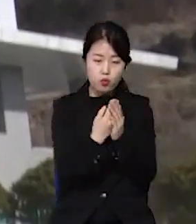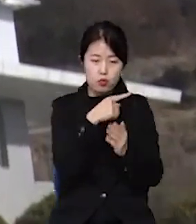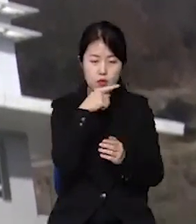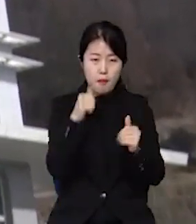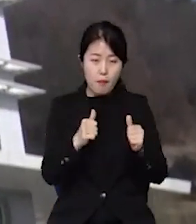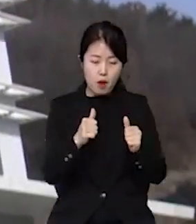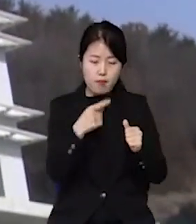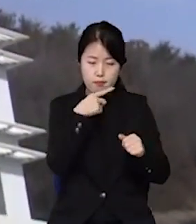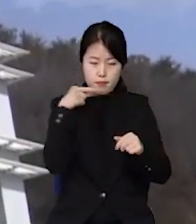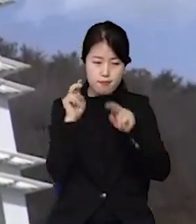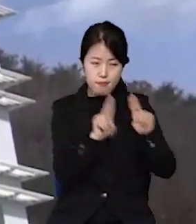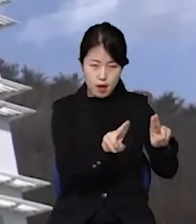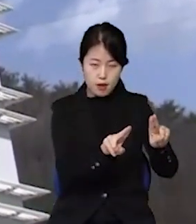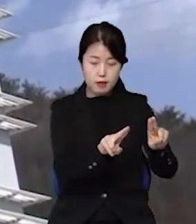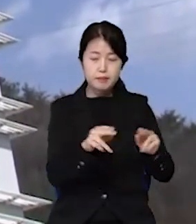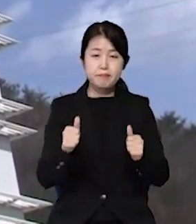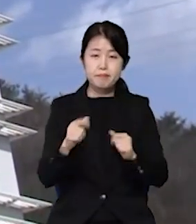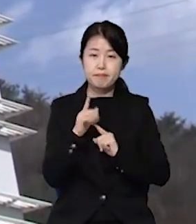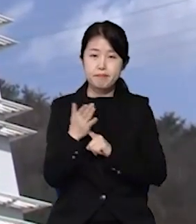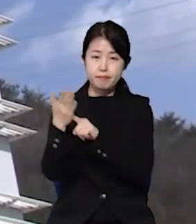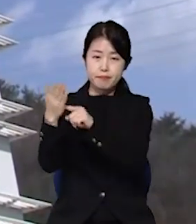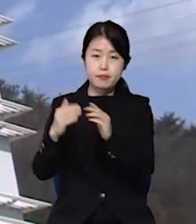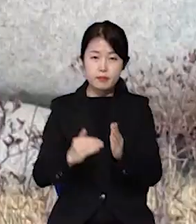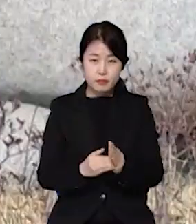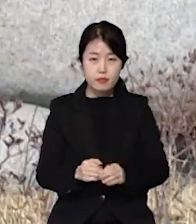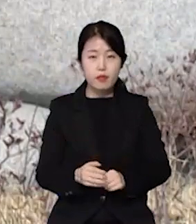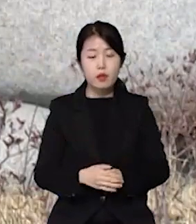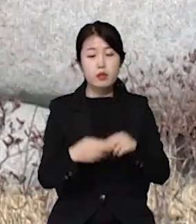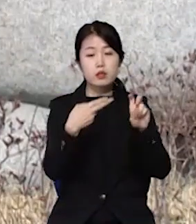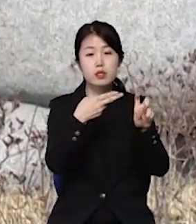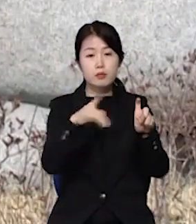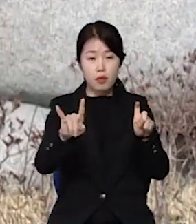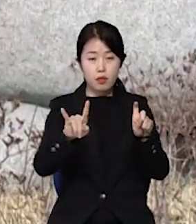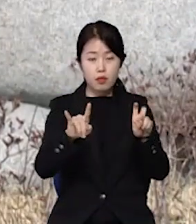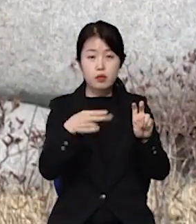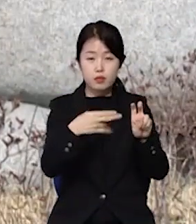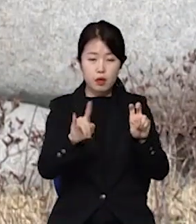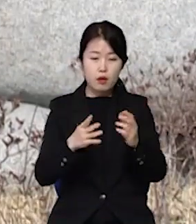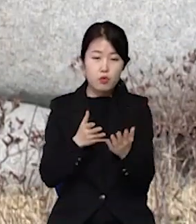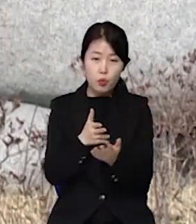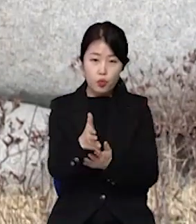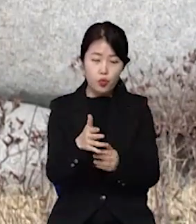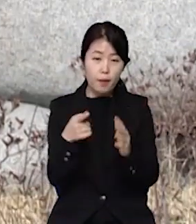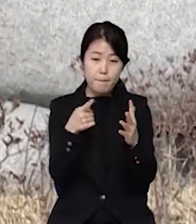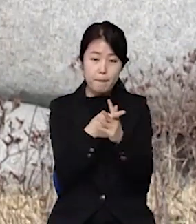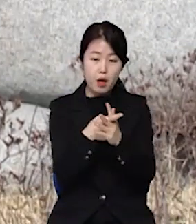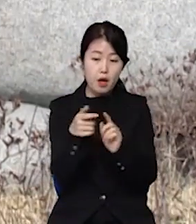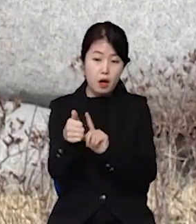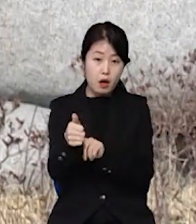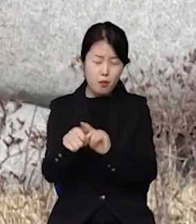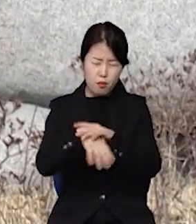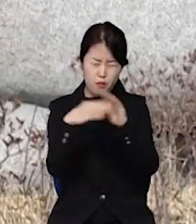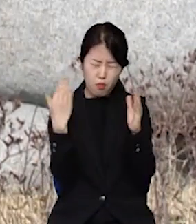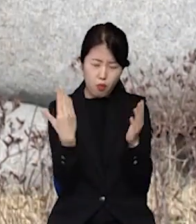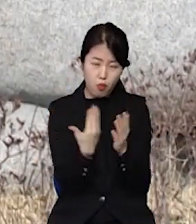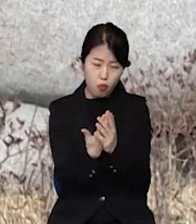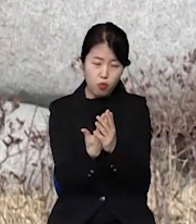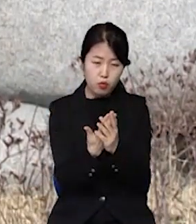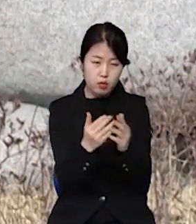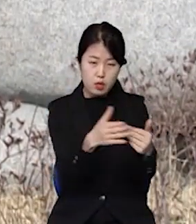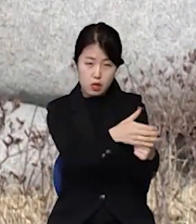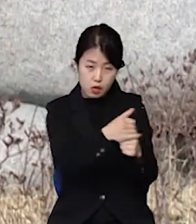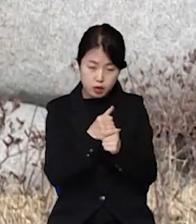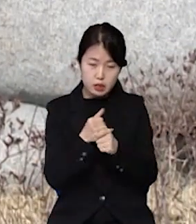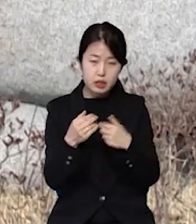요청했습니다. 전남경찰청은 20대 전문 해커 등 12명을 검거해 이 중 7명을 검찰에